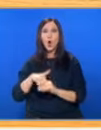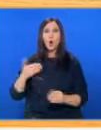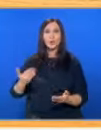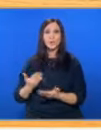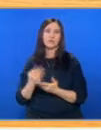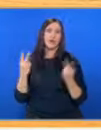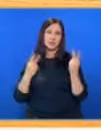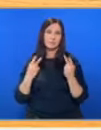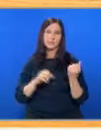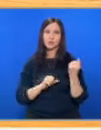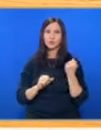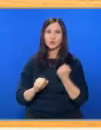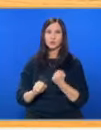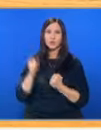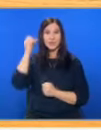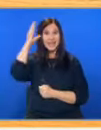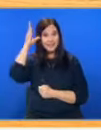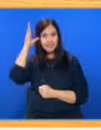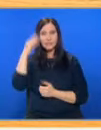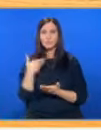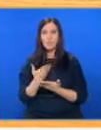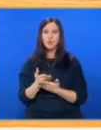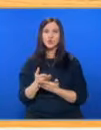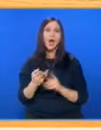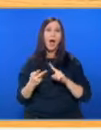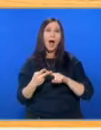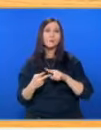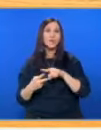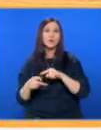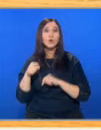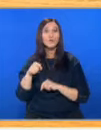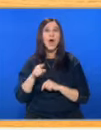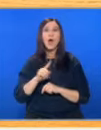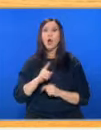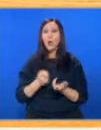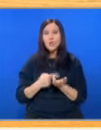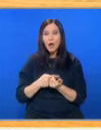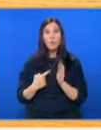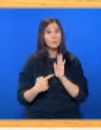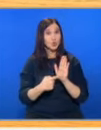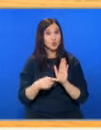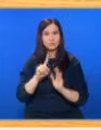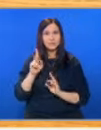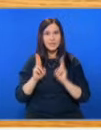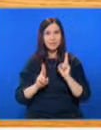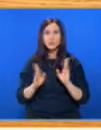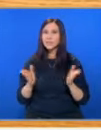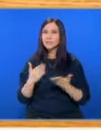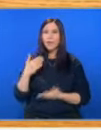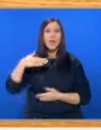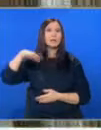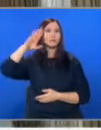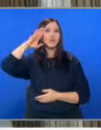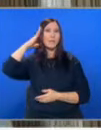оставка. Разбира се, конституционалистите предложиха и алтернатива на това, ако някой от посочените не се съгласи да стане